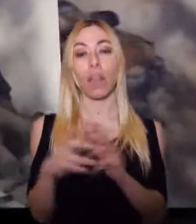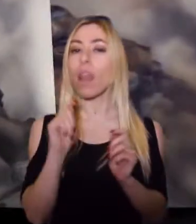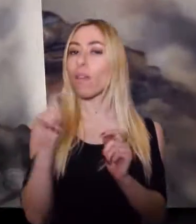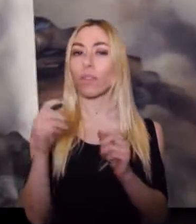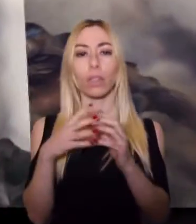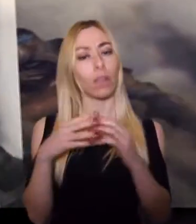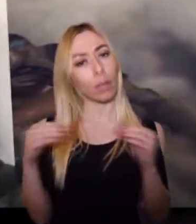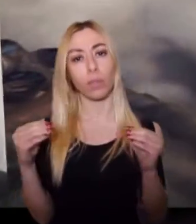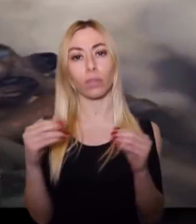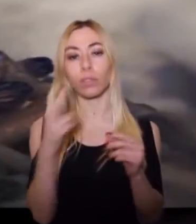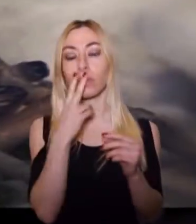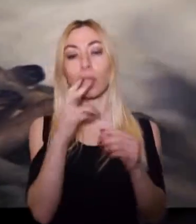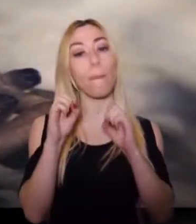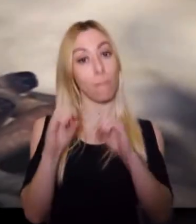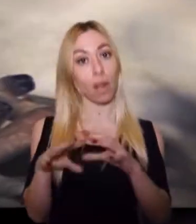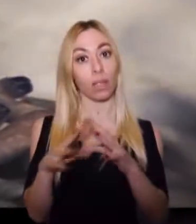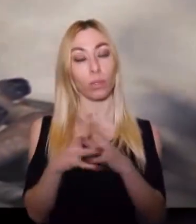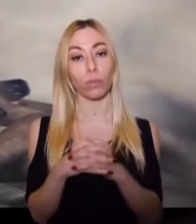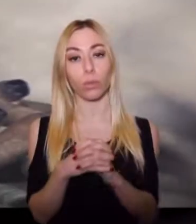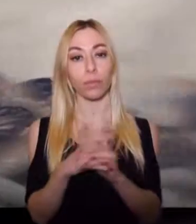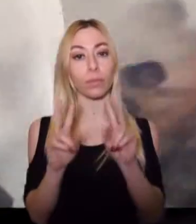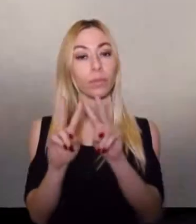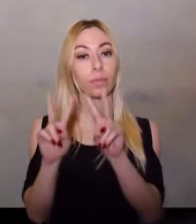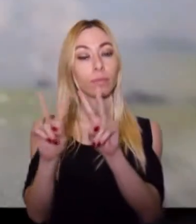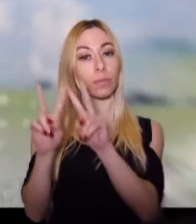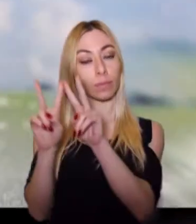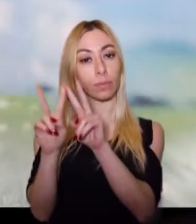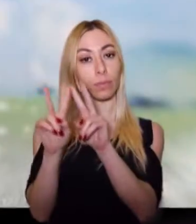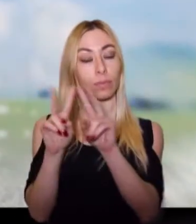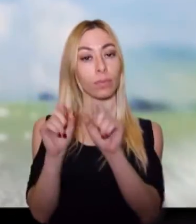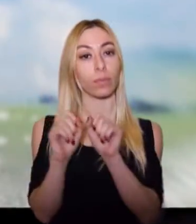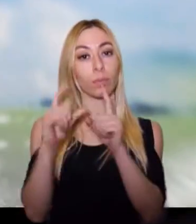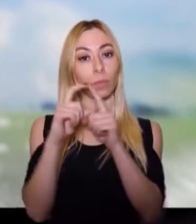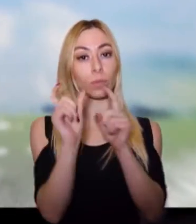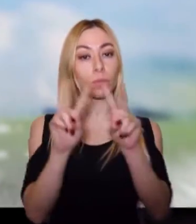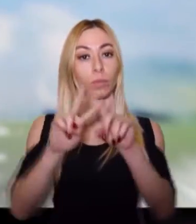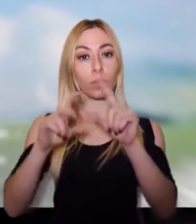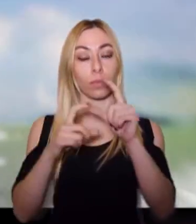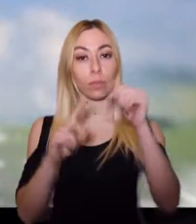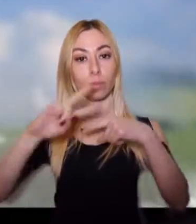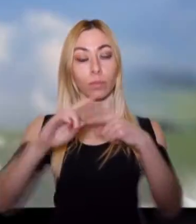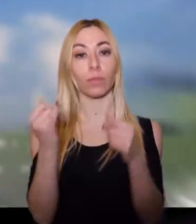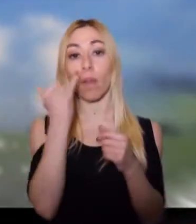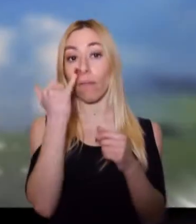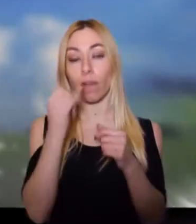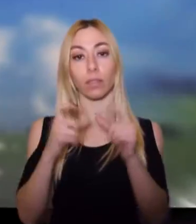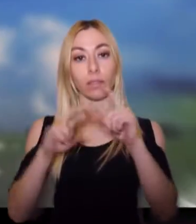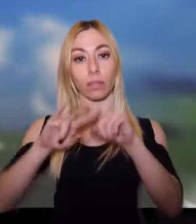Bahanelerinizi tüketiyor, sigarayı bıraktırıyoruz. dumansızhavasahası.com